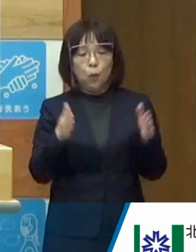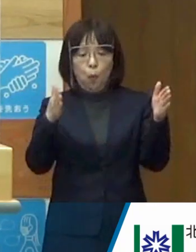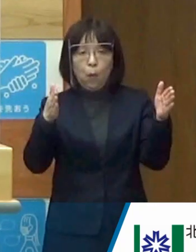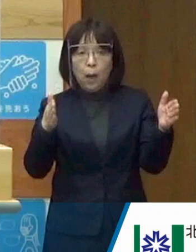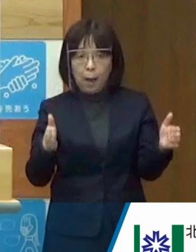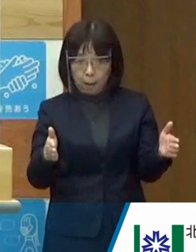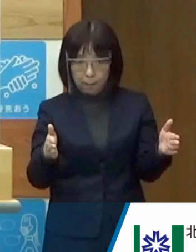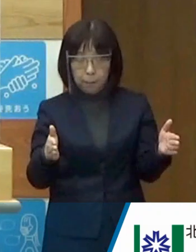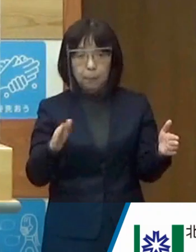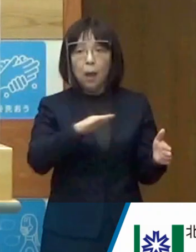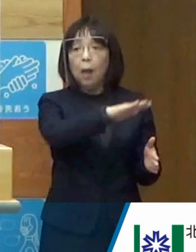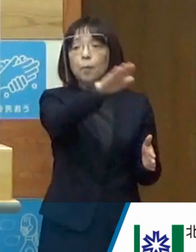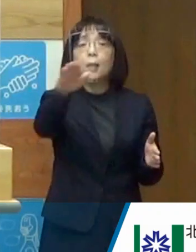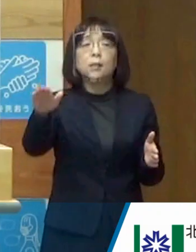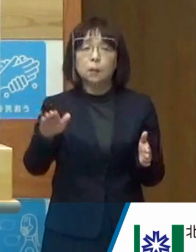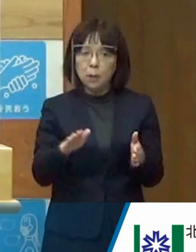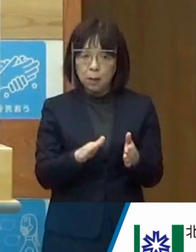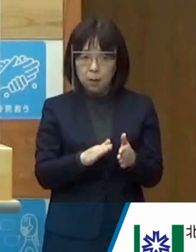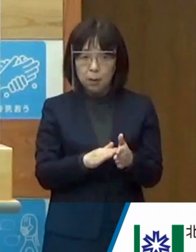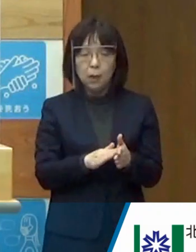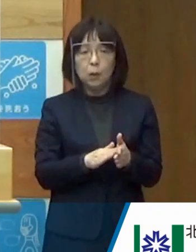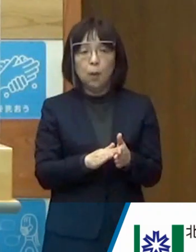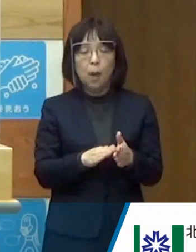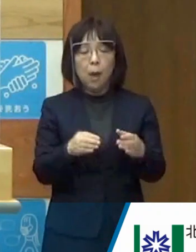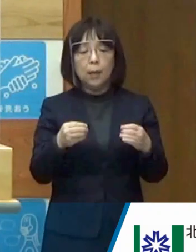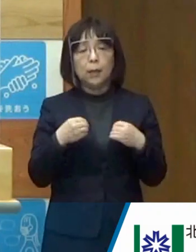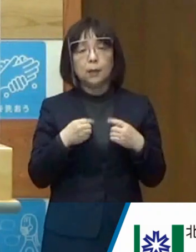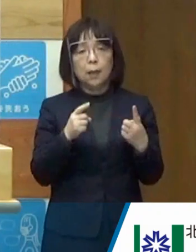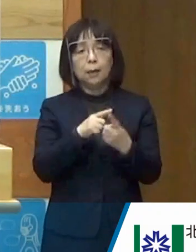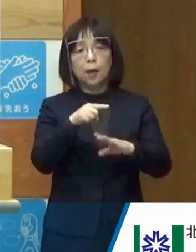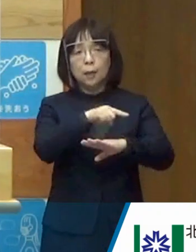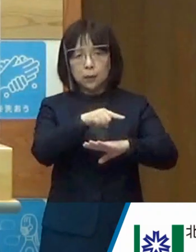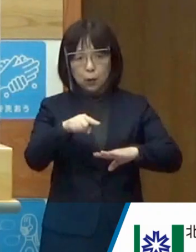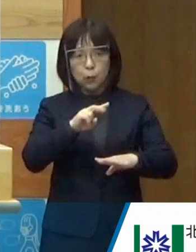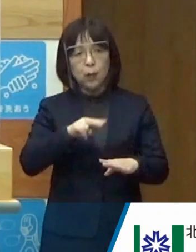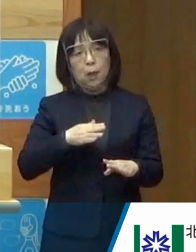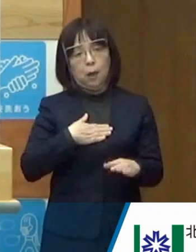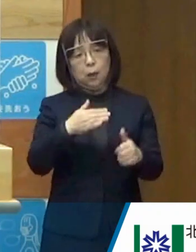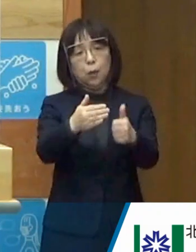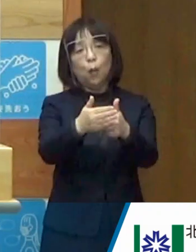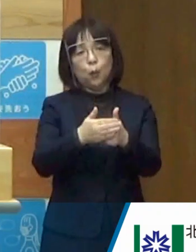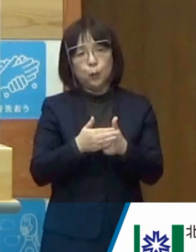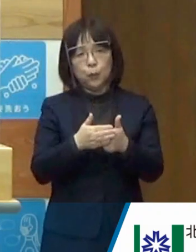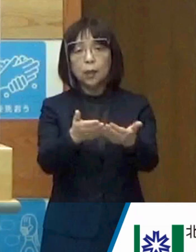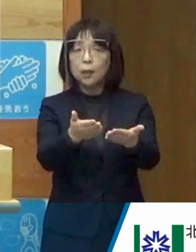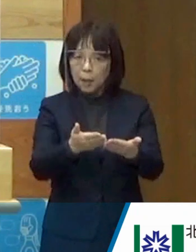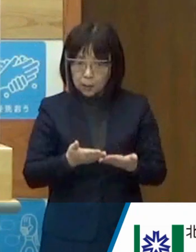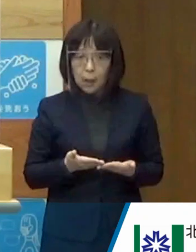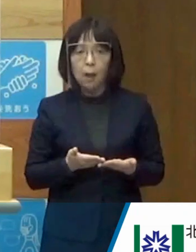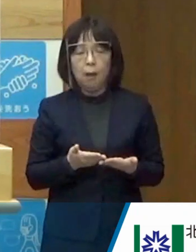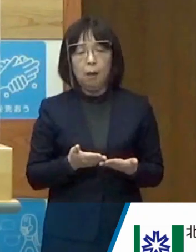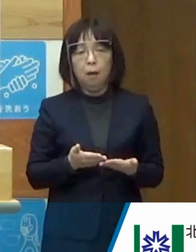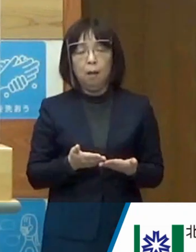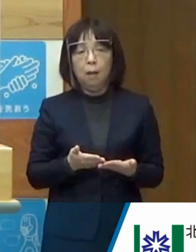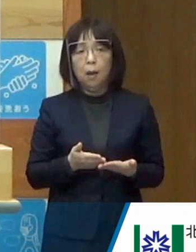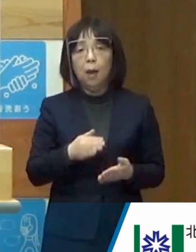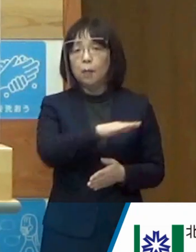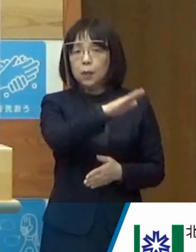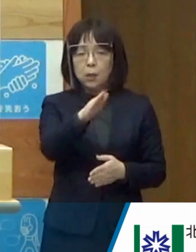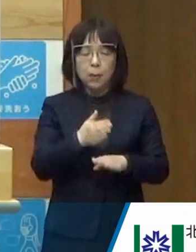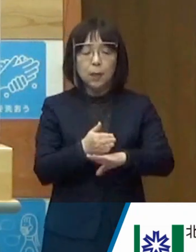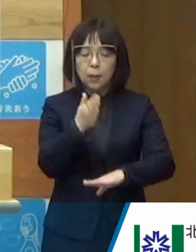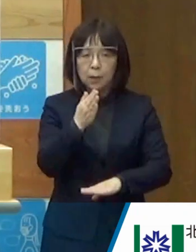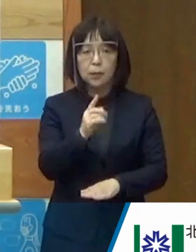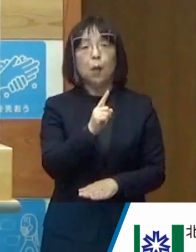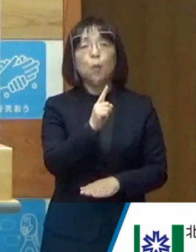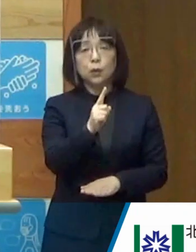間、道民の皆様には感染対策へのご理解、ご協力をいただきました。このことに皆様に感